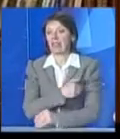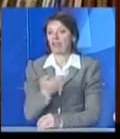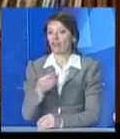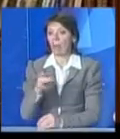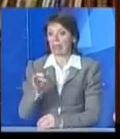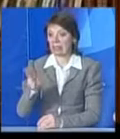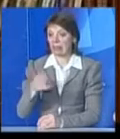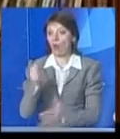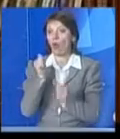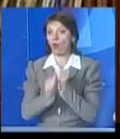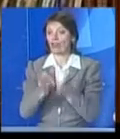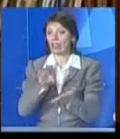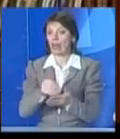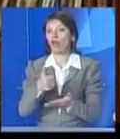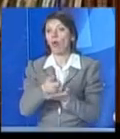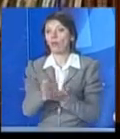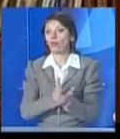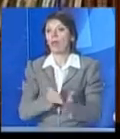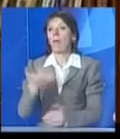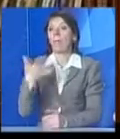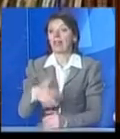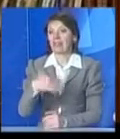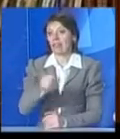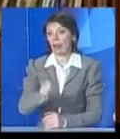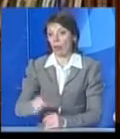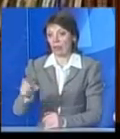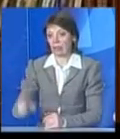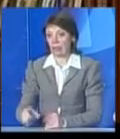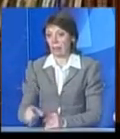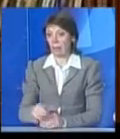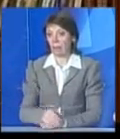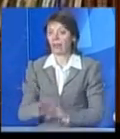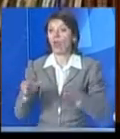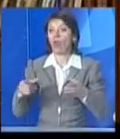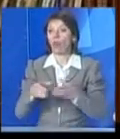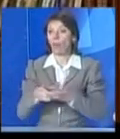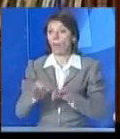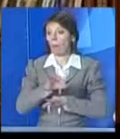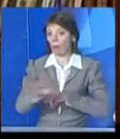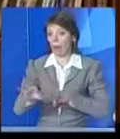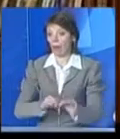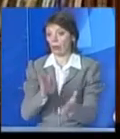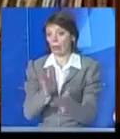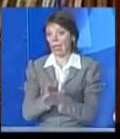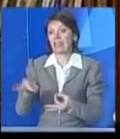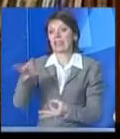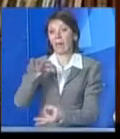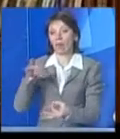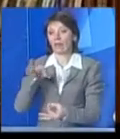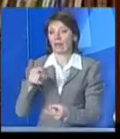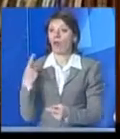Кожен центр обслуговує по 50 підопічних. І цільова група нашого проекту є самотні,